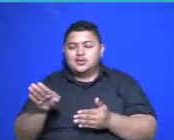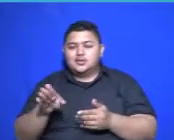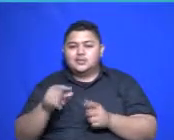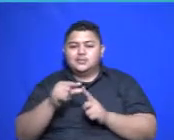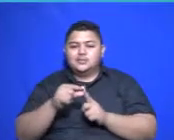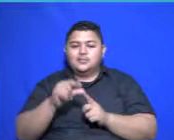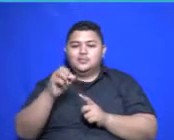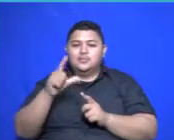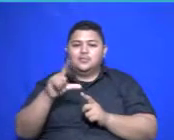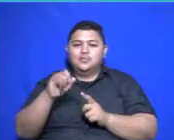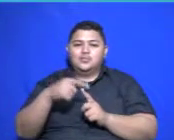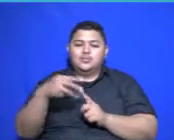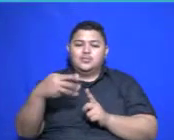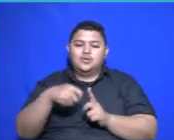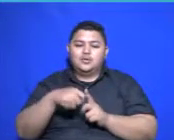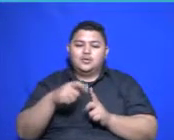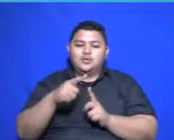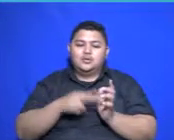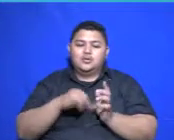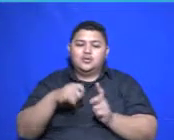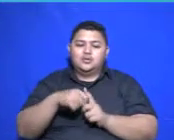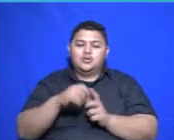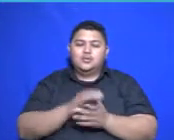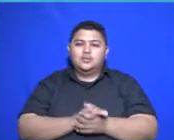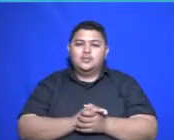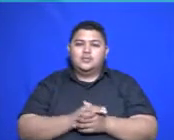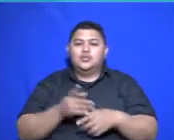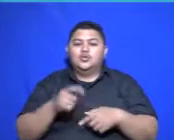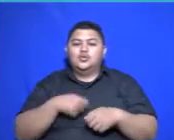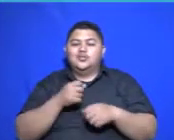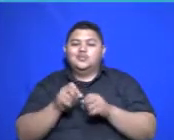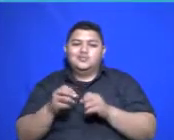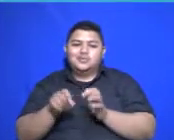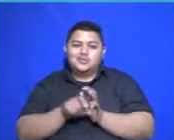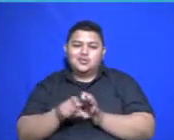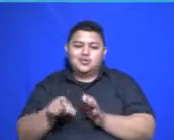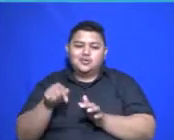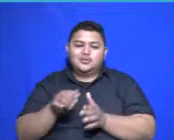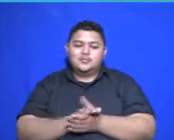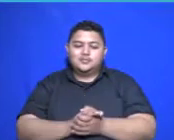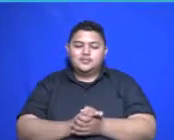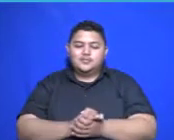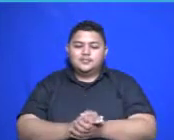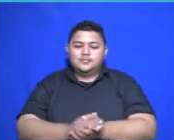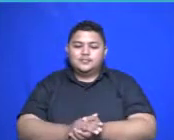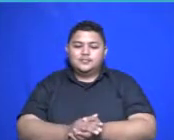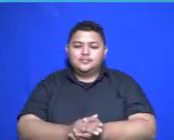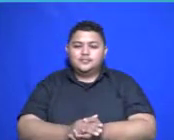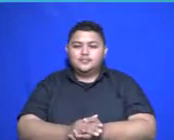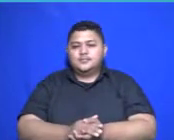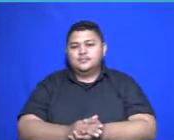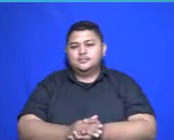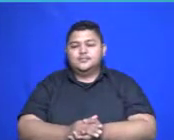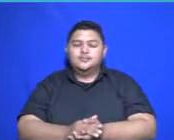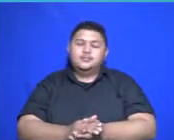Politeknik Toal, yaitu untuk sebagai penangkapan ikan. Nanti akan kami kirim di Toal.